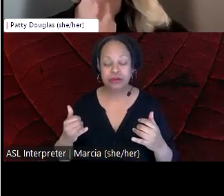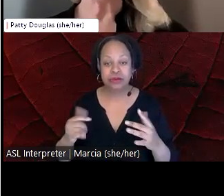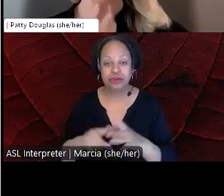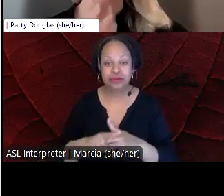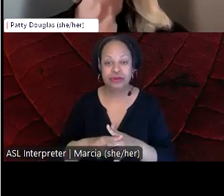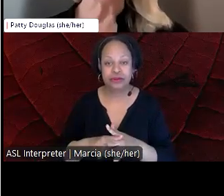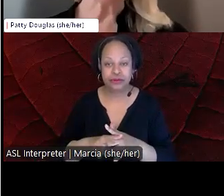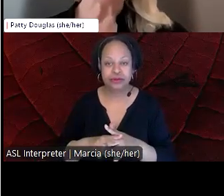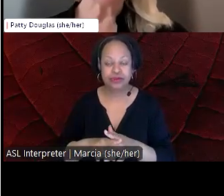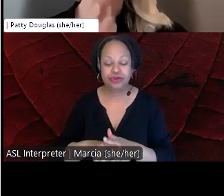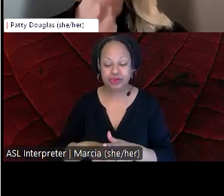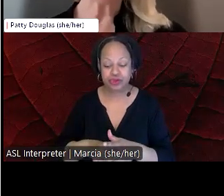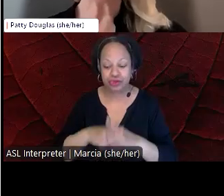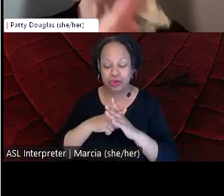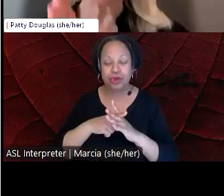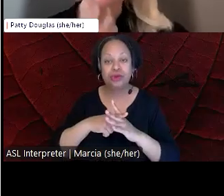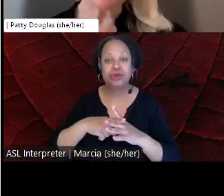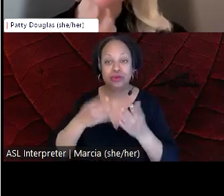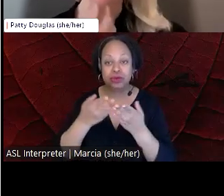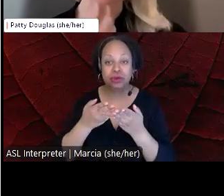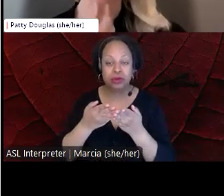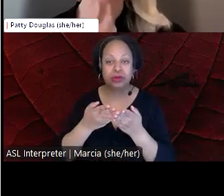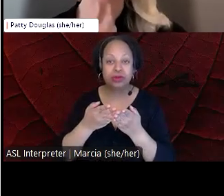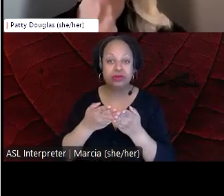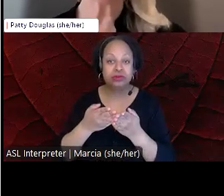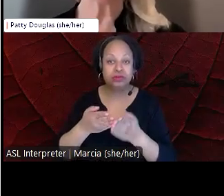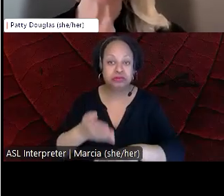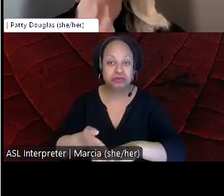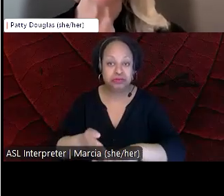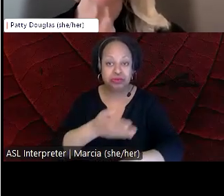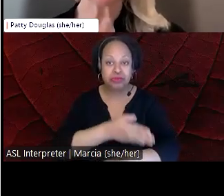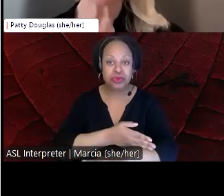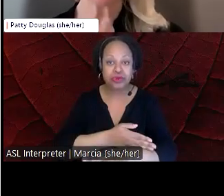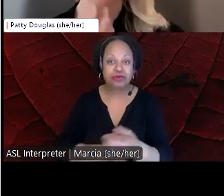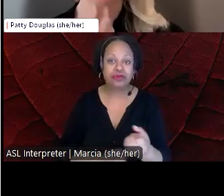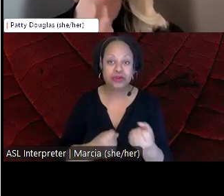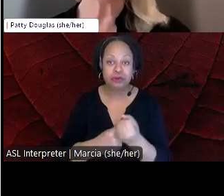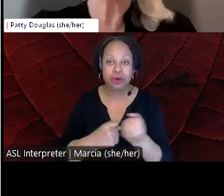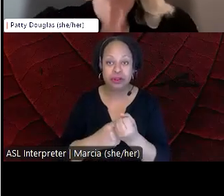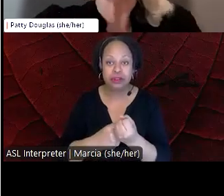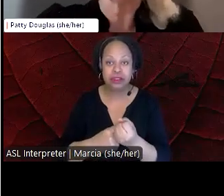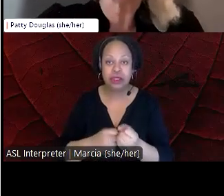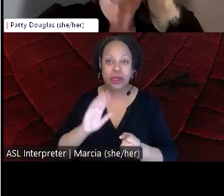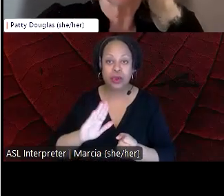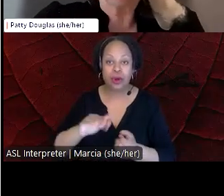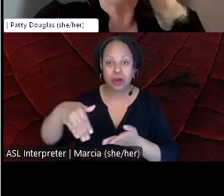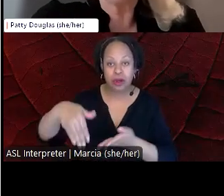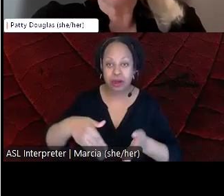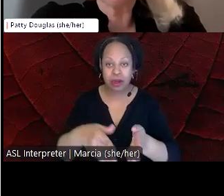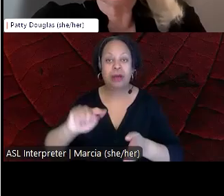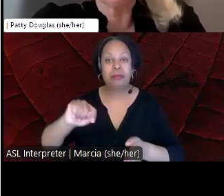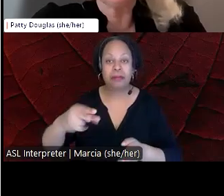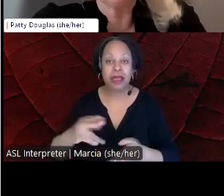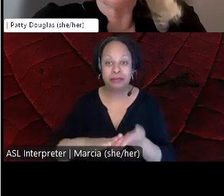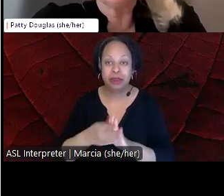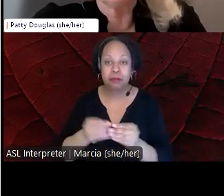Alors que nous voulons élargir le sentier des soutiens, c'est une question à laquelle nous